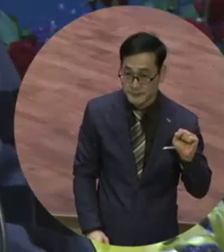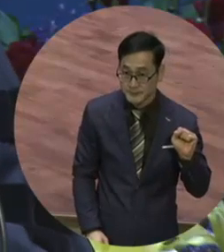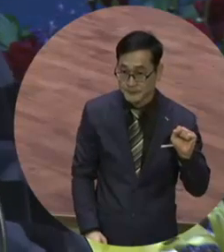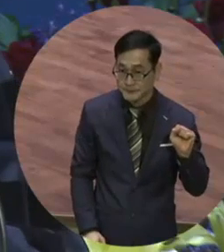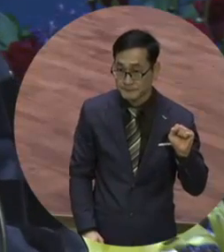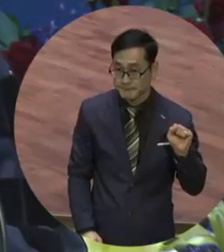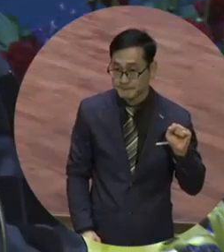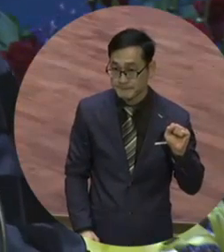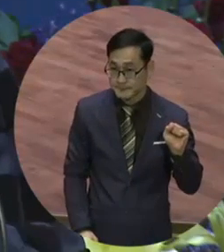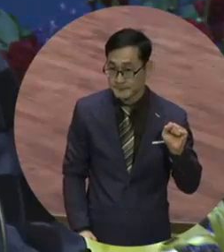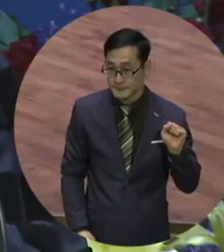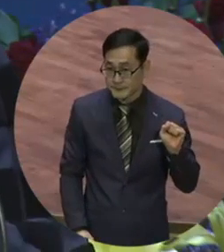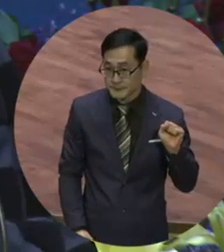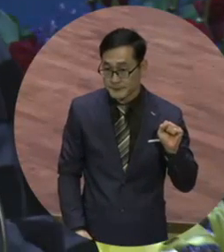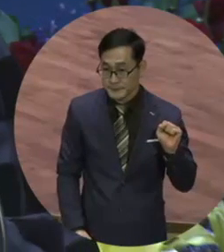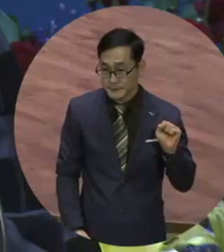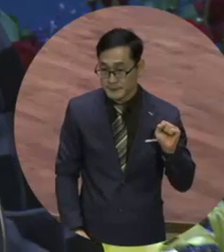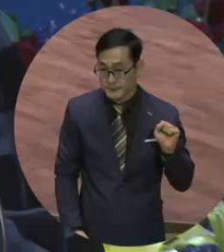듣기 싫고